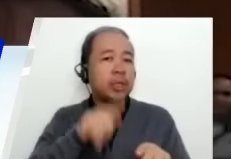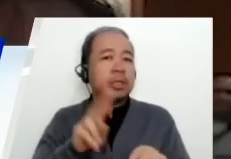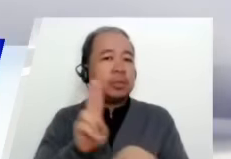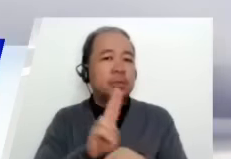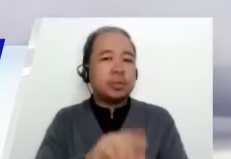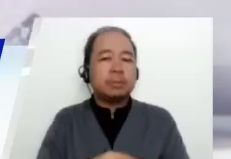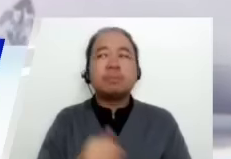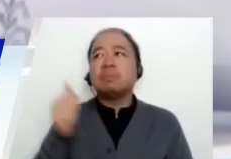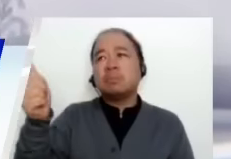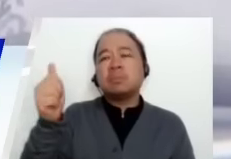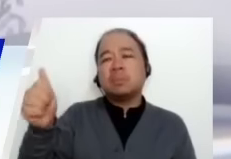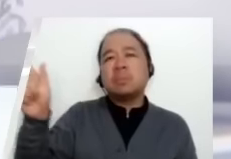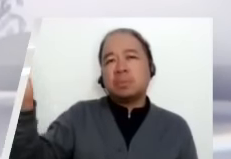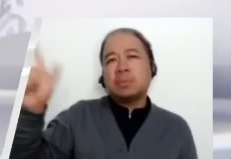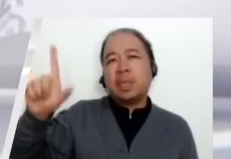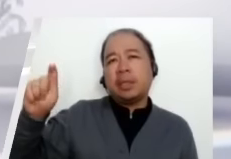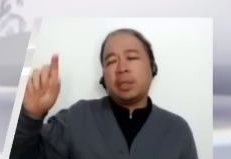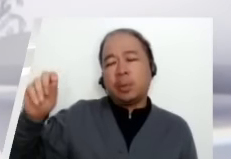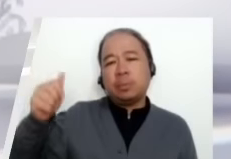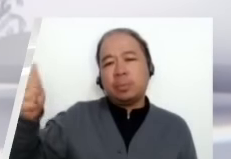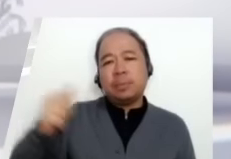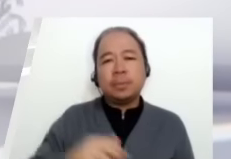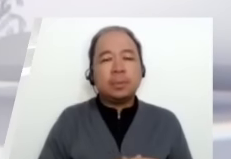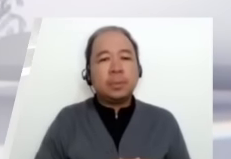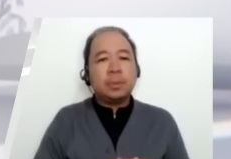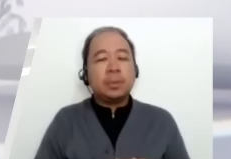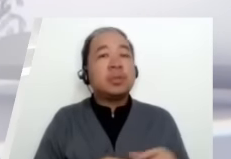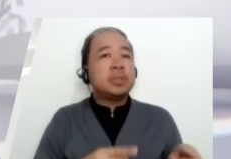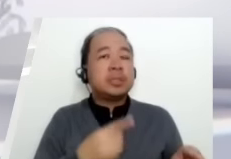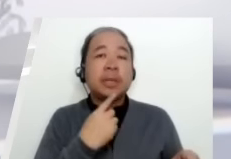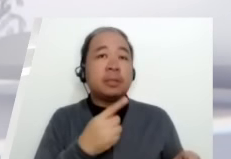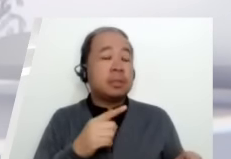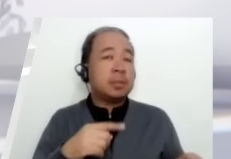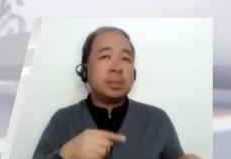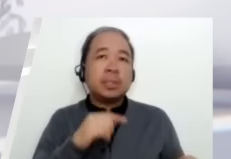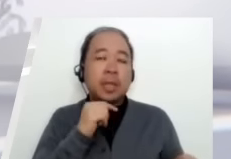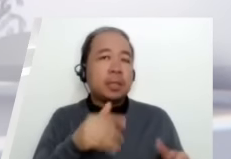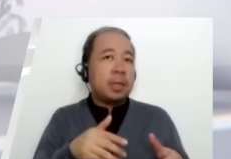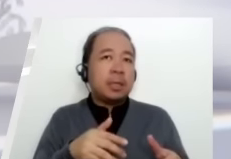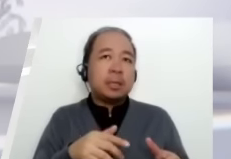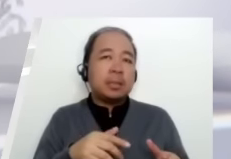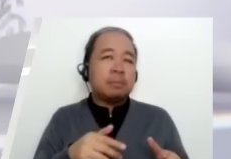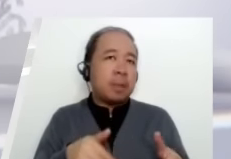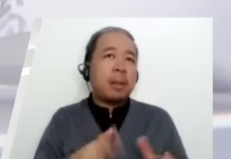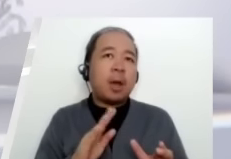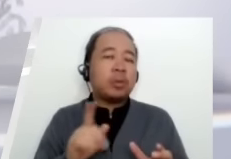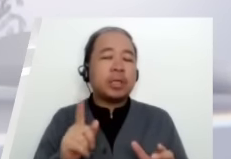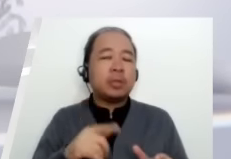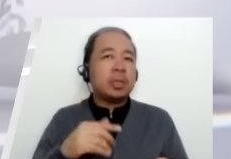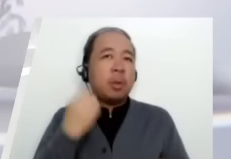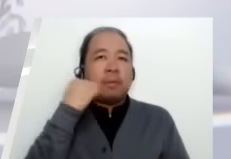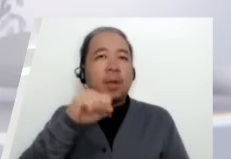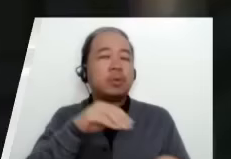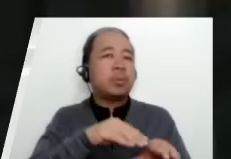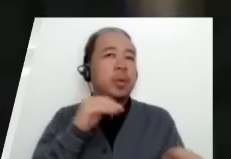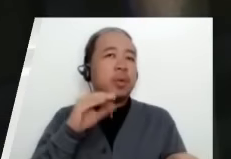guys. Sa isang pahayag, sinabi naman ni Gatchalian na hindi niya kinukonsinti ang ginawang traffic violation ng Orient Pacific